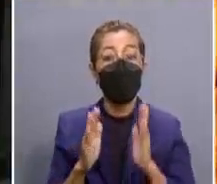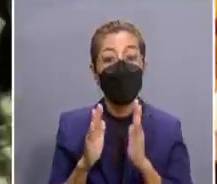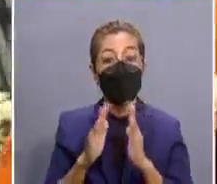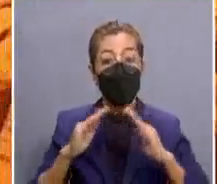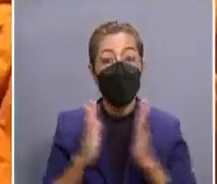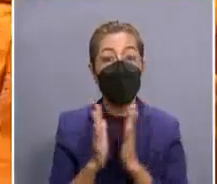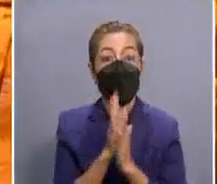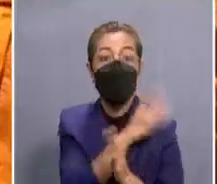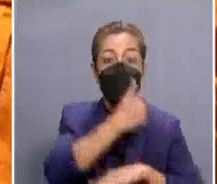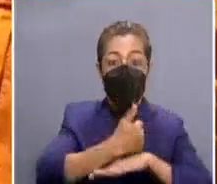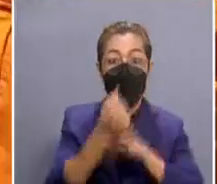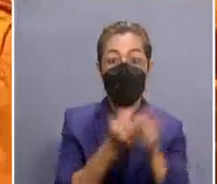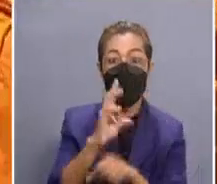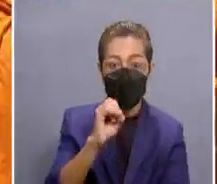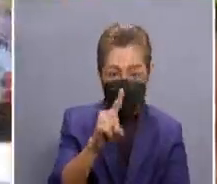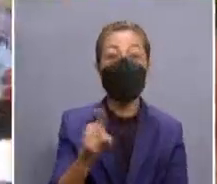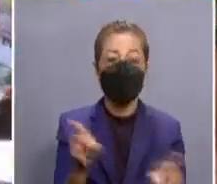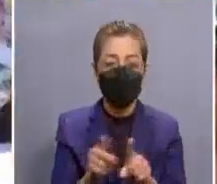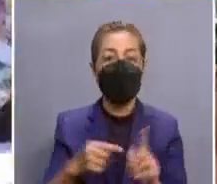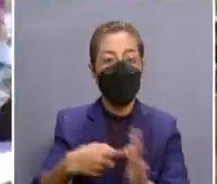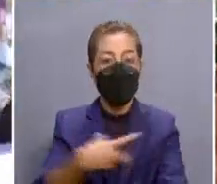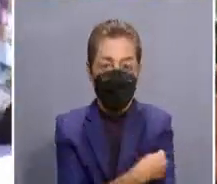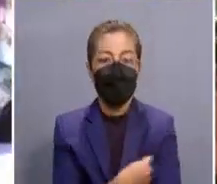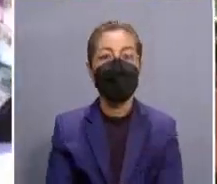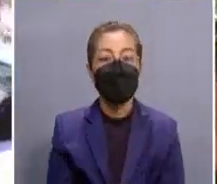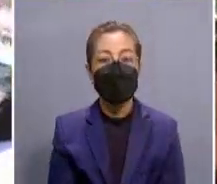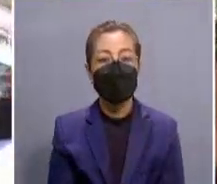เองท่าน 71ปีแล้วนะฮะก็ฉีดวัคซีนนะค่ะอ่ะ